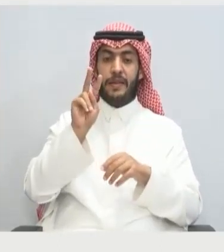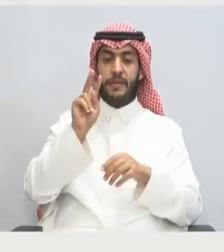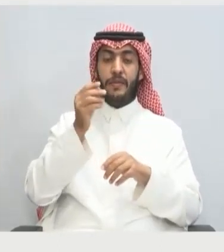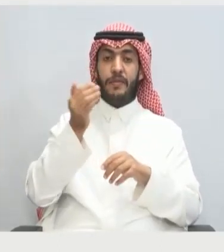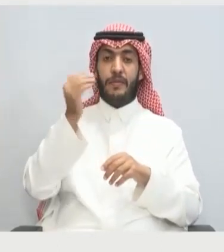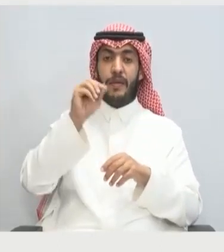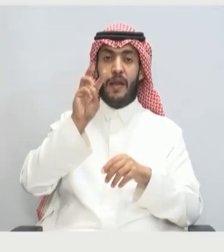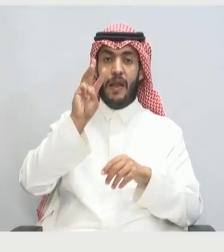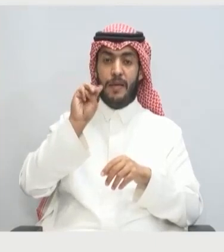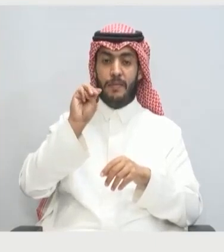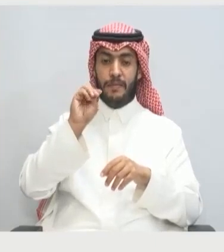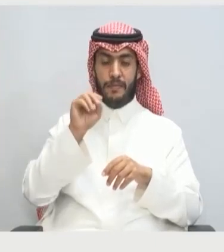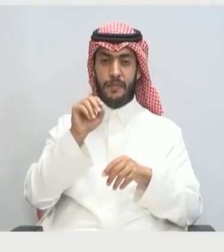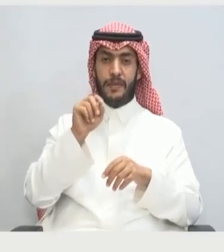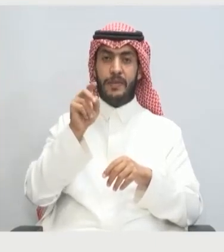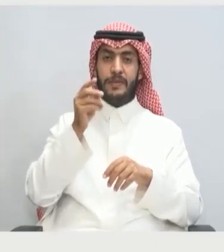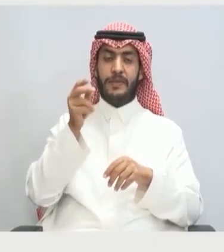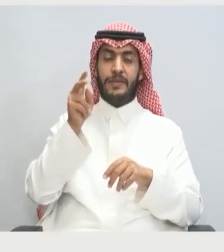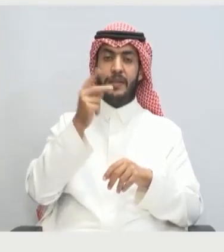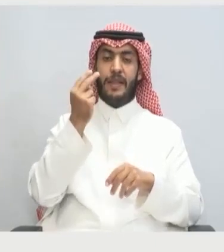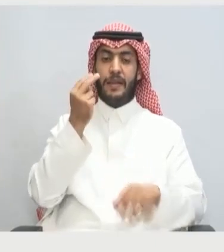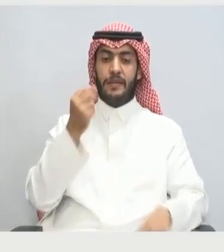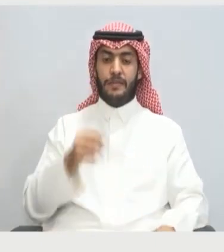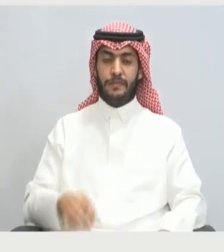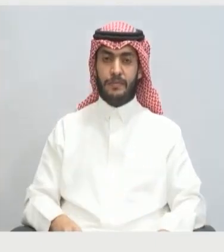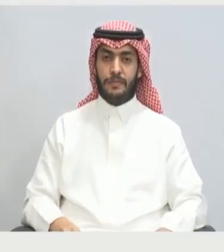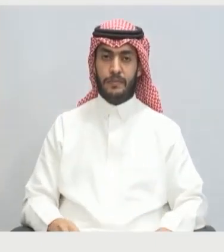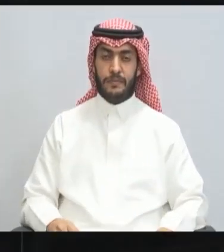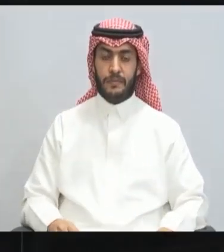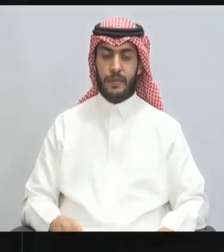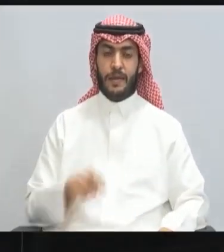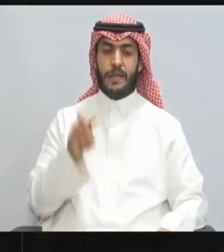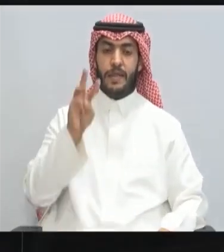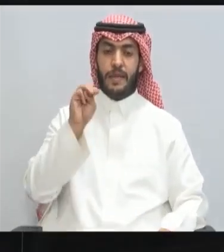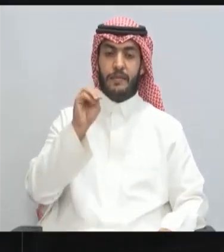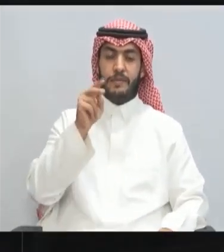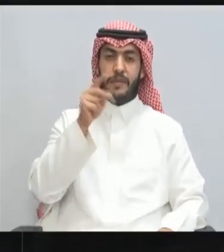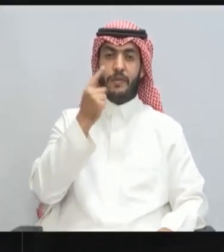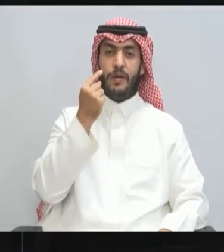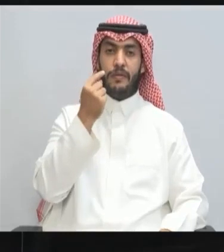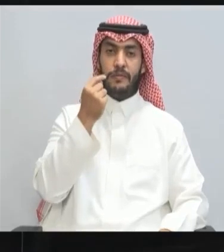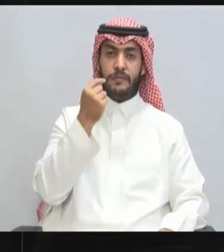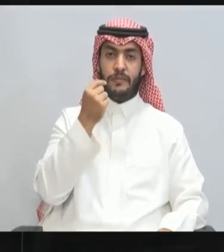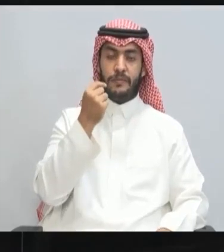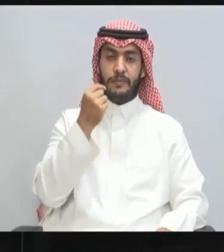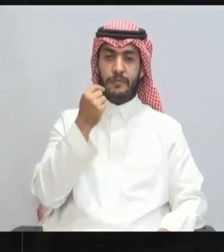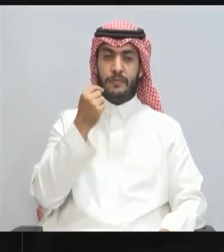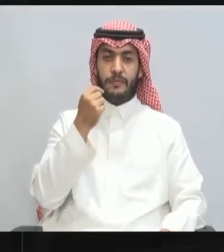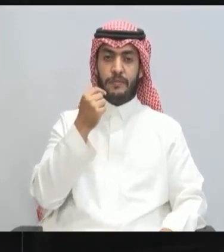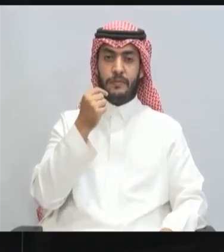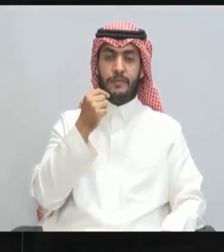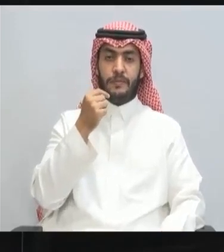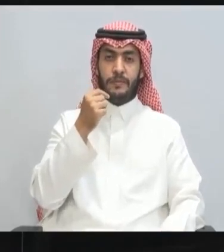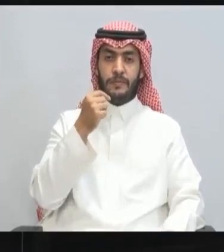مرفوعه للاس ام تعطيني 2 يعني هذا ان الام تساوي الوا عندما ترفع